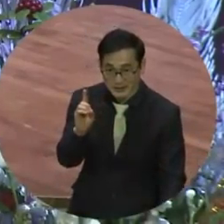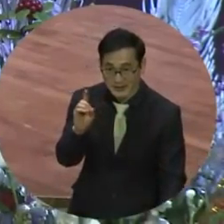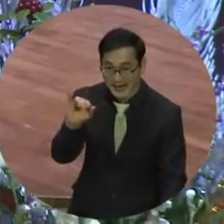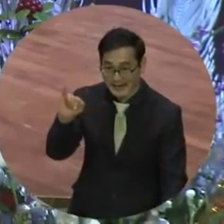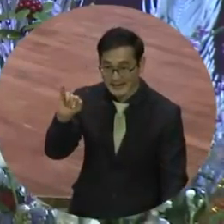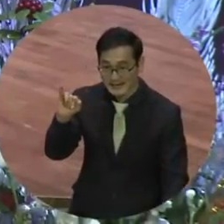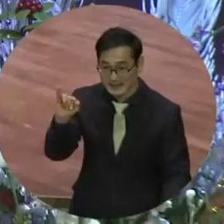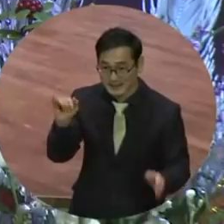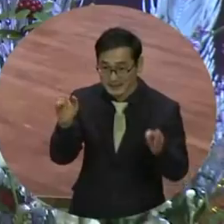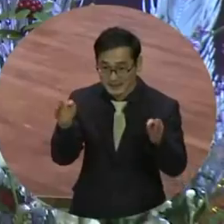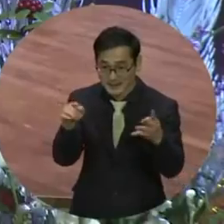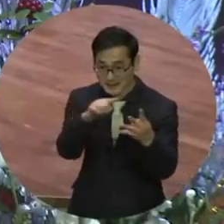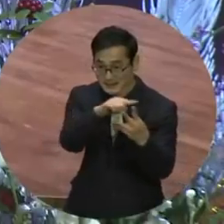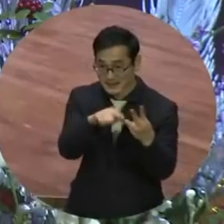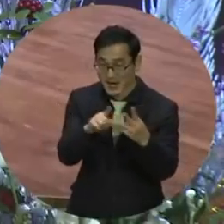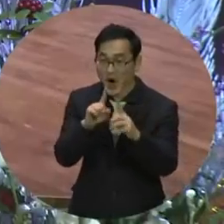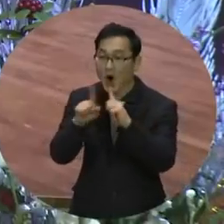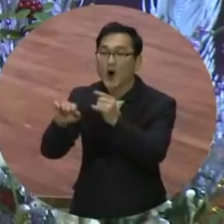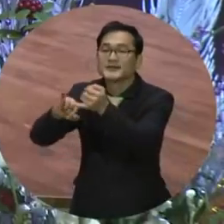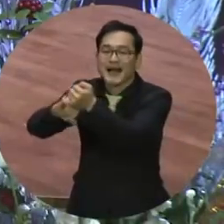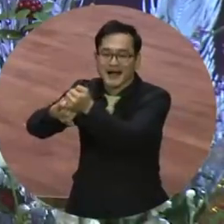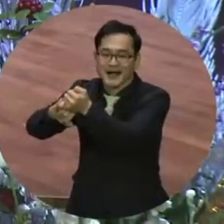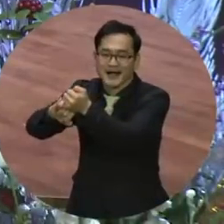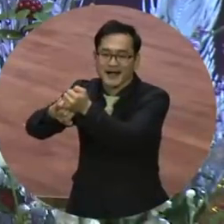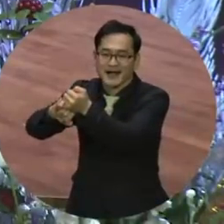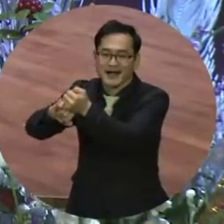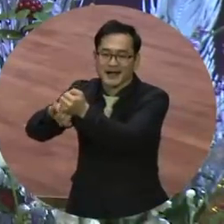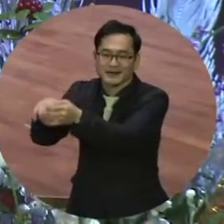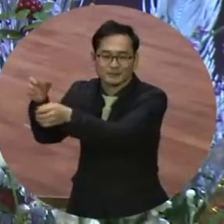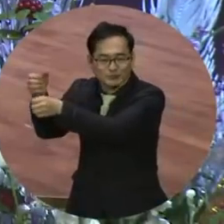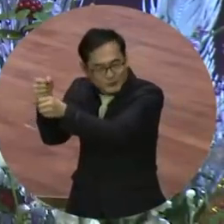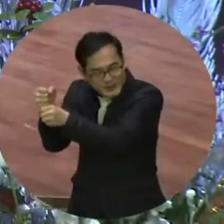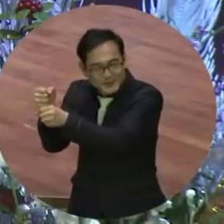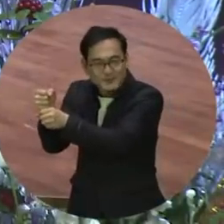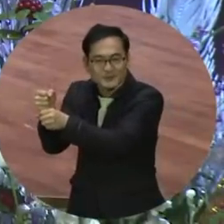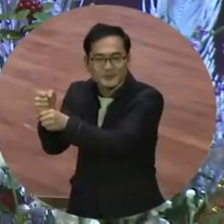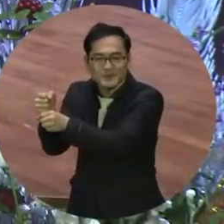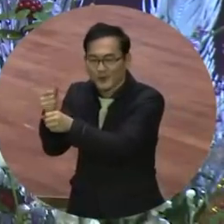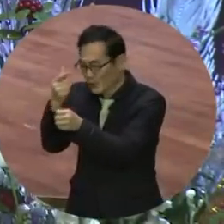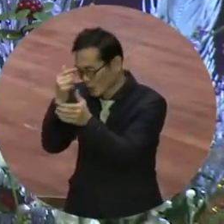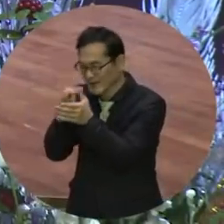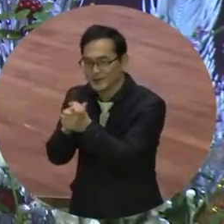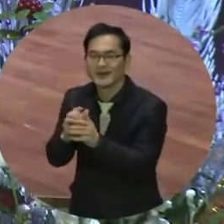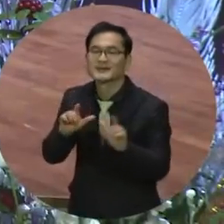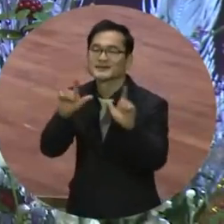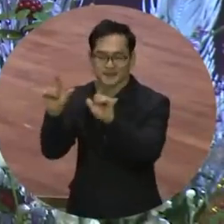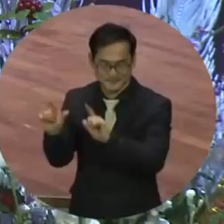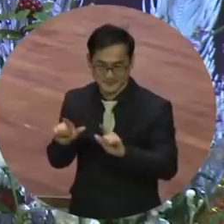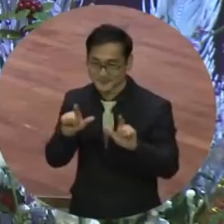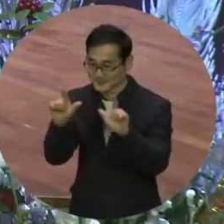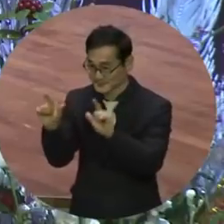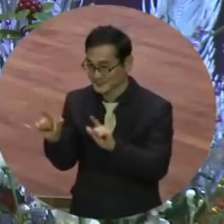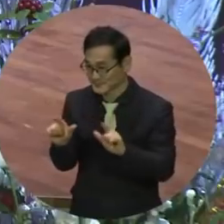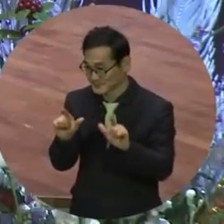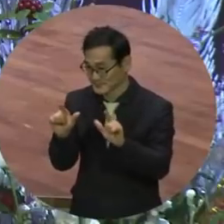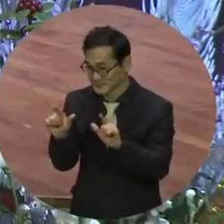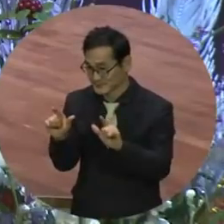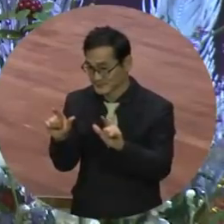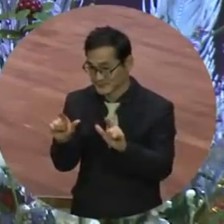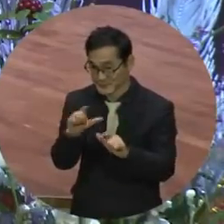CVDI까지가 뭐냐? 언약 붙잡는 기도의 삶을 말합니다. 언약 붙잡는 기도의 삶. 언약적 비전.